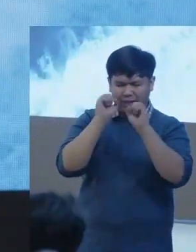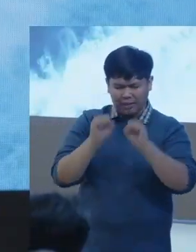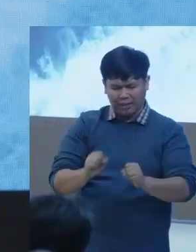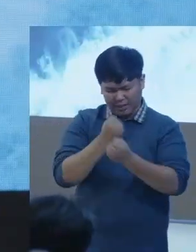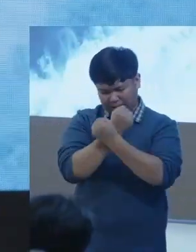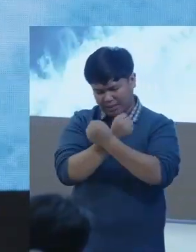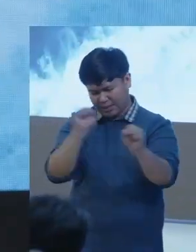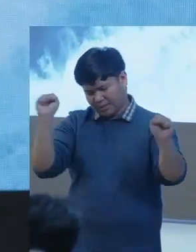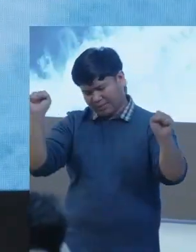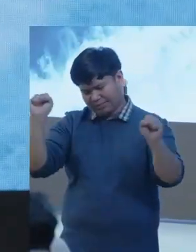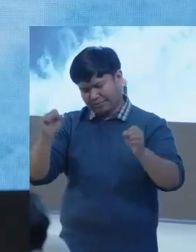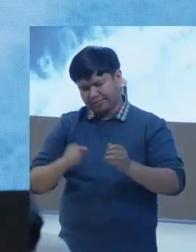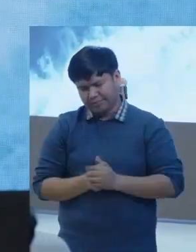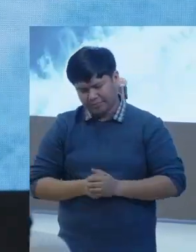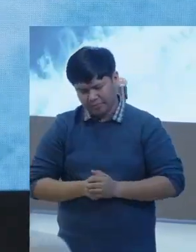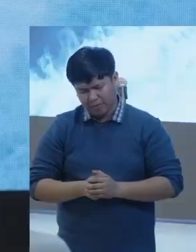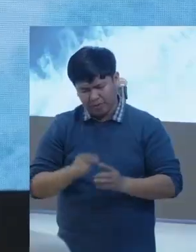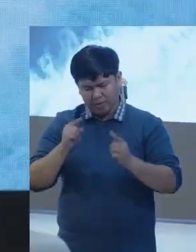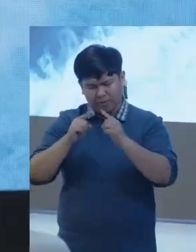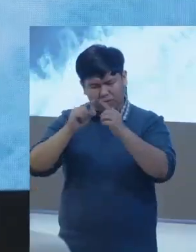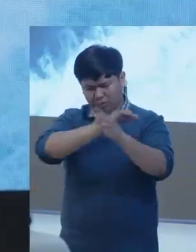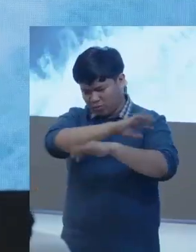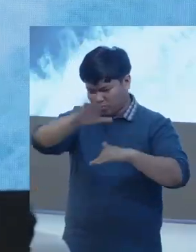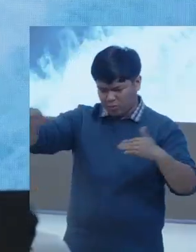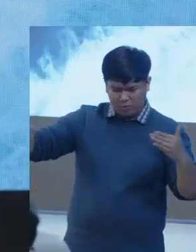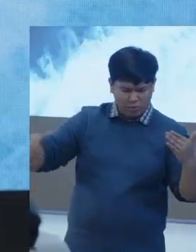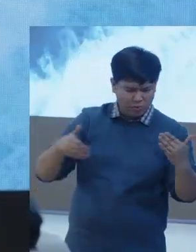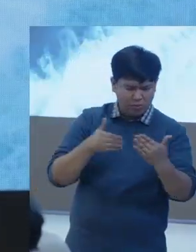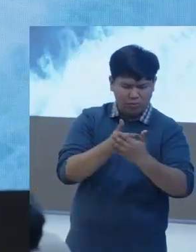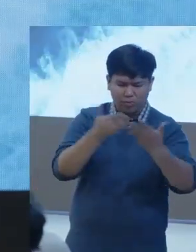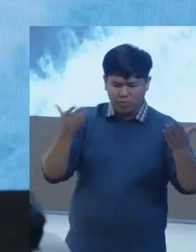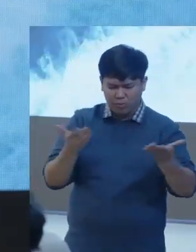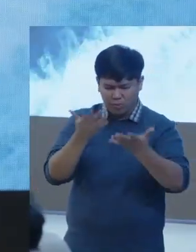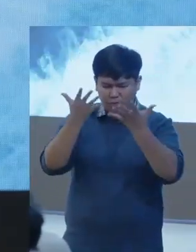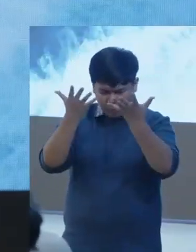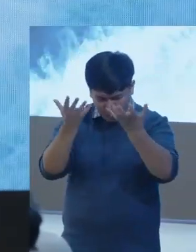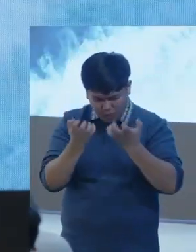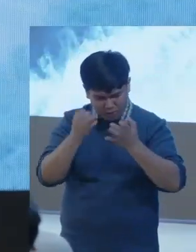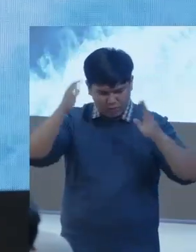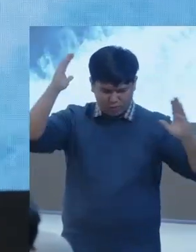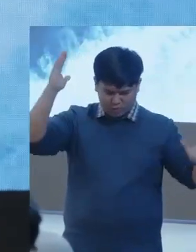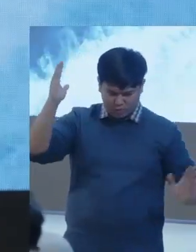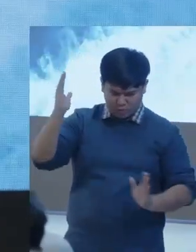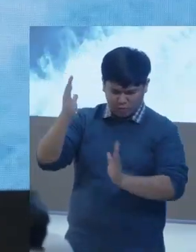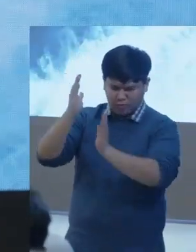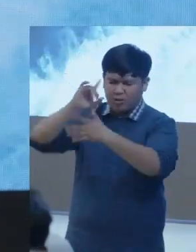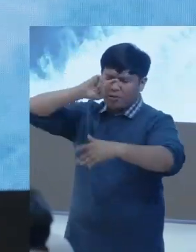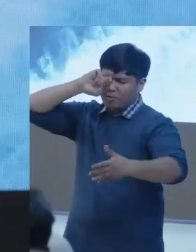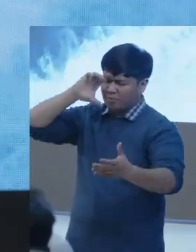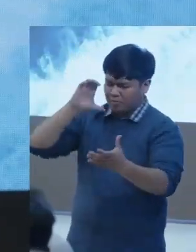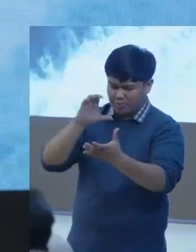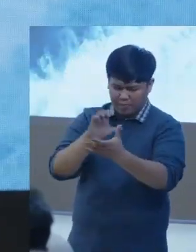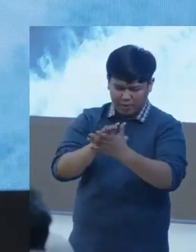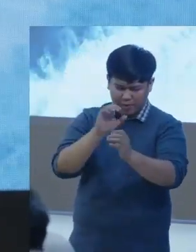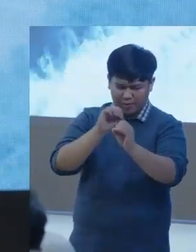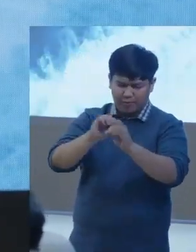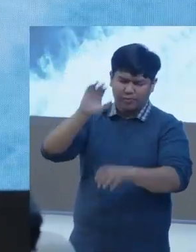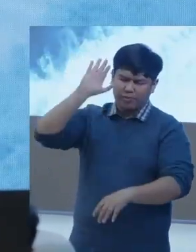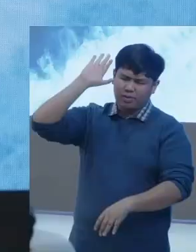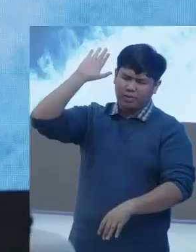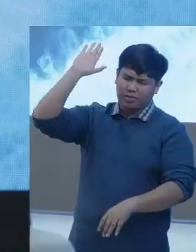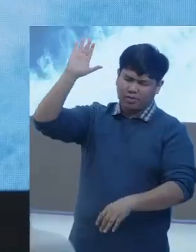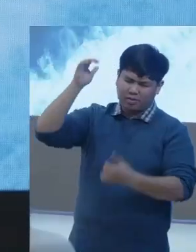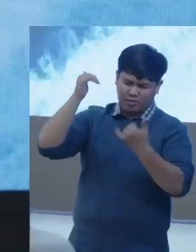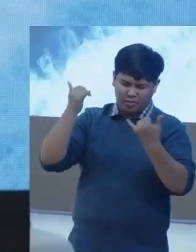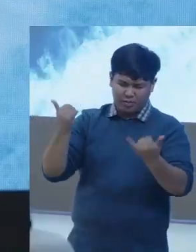nagliligtas sa bawat isa na nais lumapit sa inyo, maunumbalik sa inyo sa